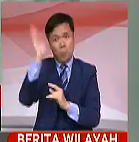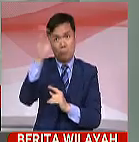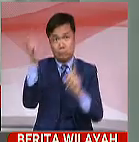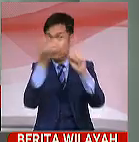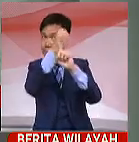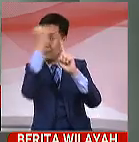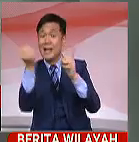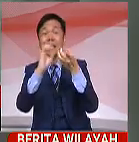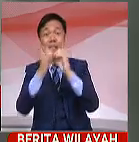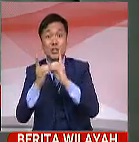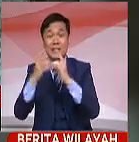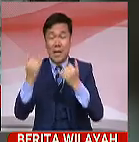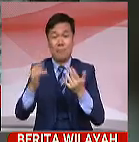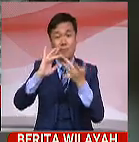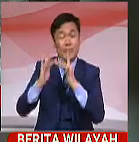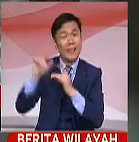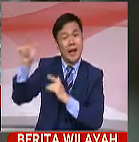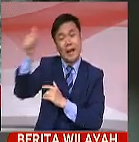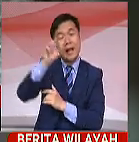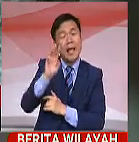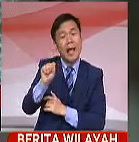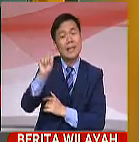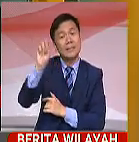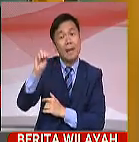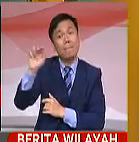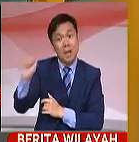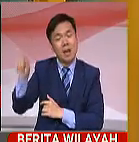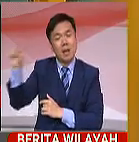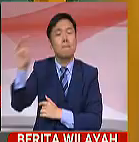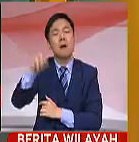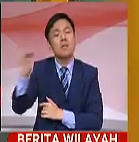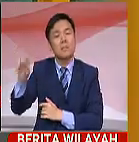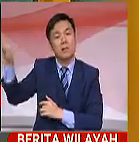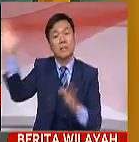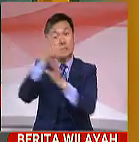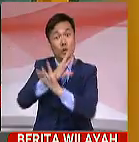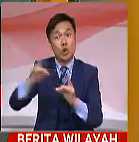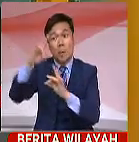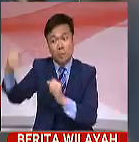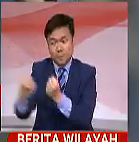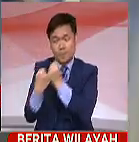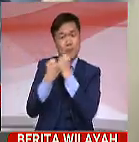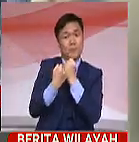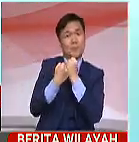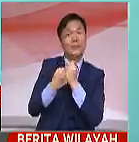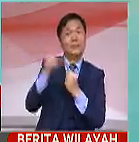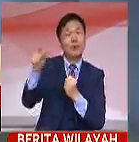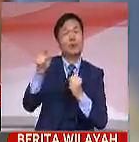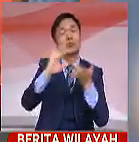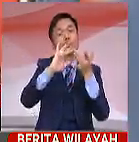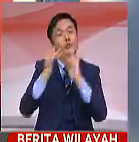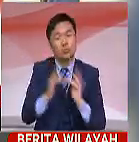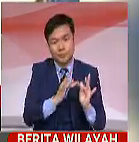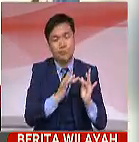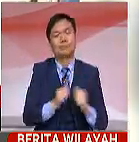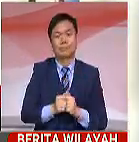pendigitalan dengan wujudnya Lembaga Multimedia Sarawak SMA sebagai sebahagian sokongan untuk memberi perkhidmatan digital.